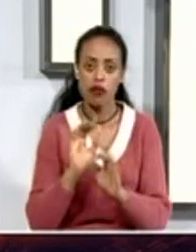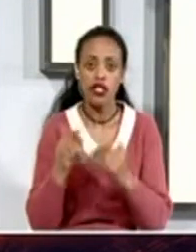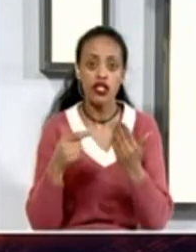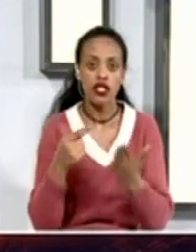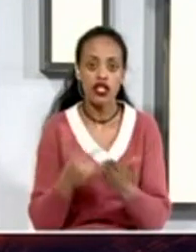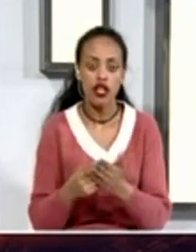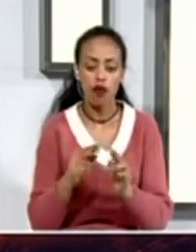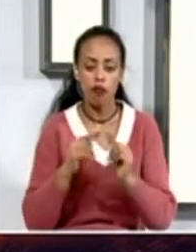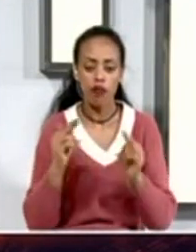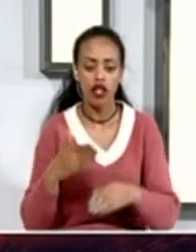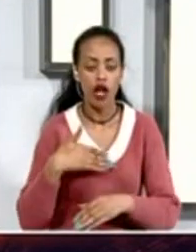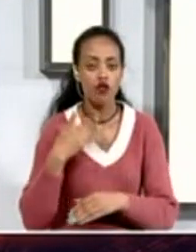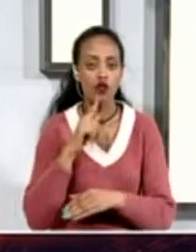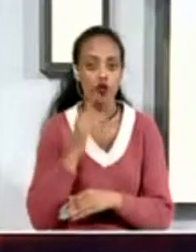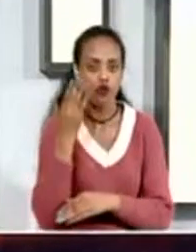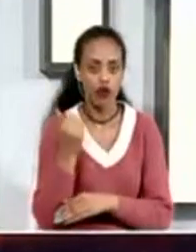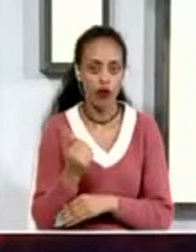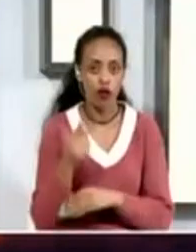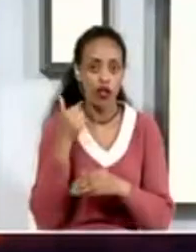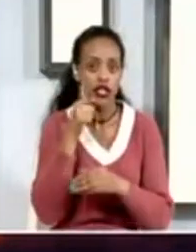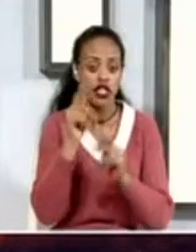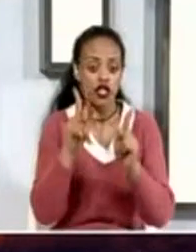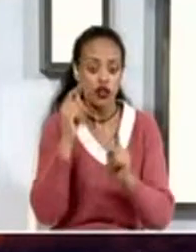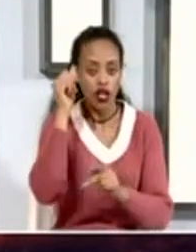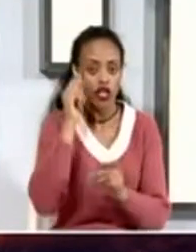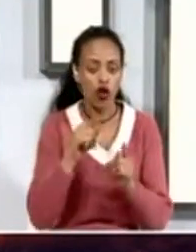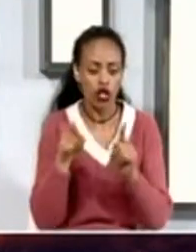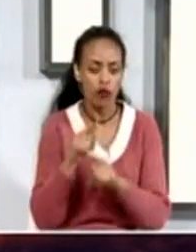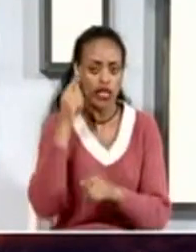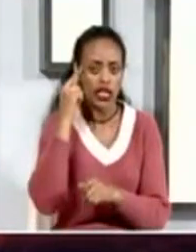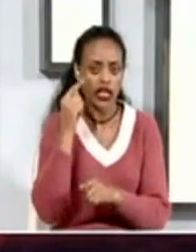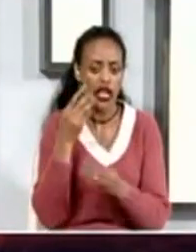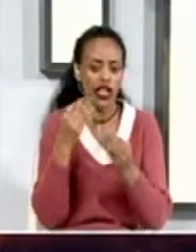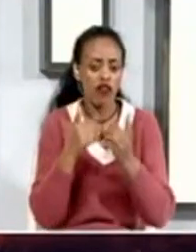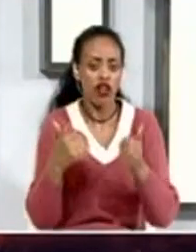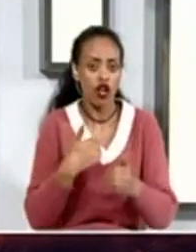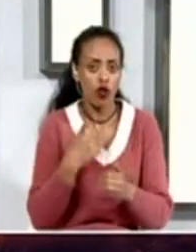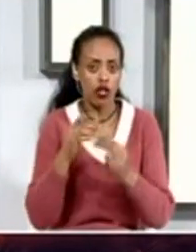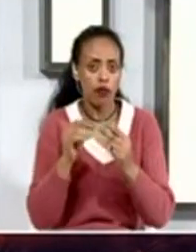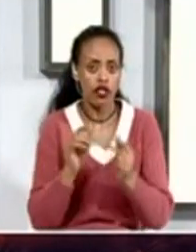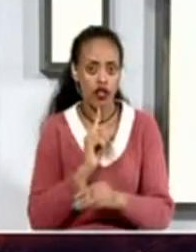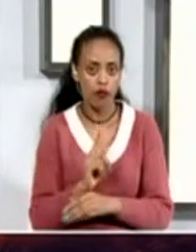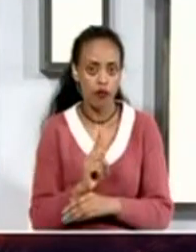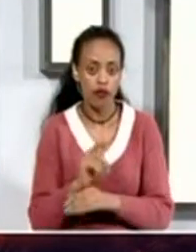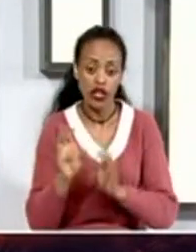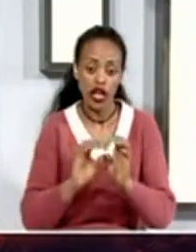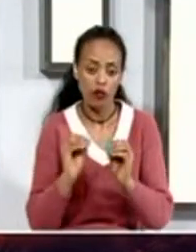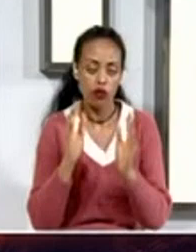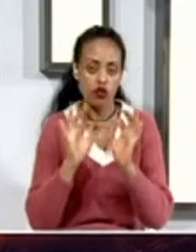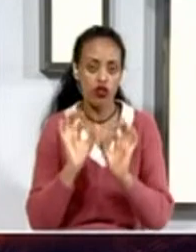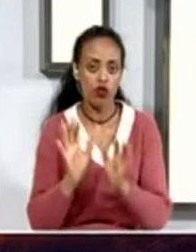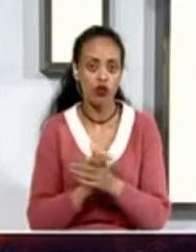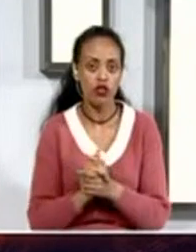ስለዚ ብጣዕሚ ዘሐጉስ መረፃ እዩ። እቲ ህዝቢ ኤርትራ እውን ከምኡ ከምዚ ናይ ትግራይ እዚ እንታይ ፍልል ያለዎ ድቲ መረፃ ክካየድ ምንም ሽግር